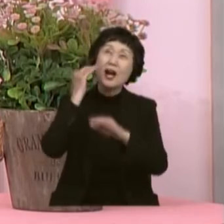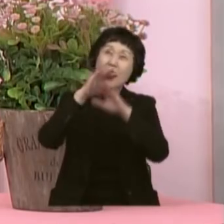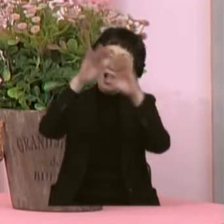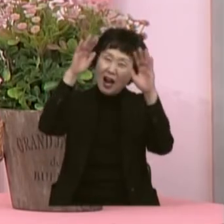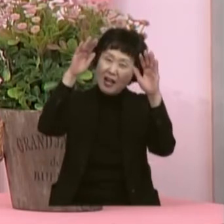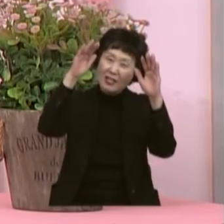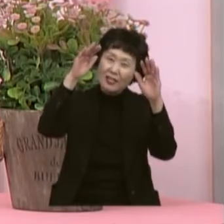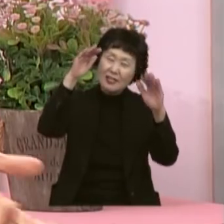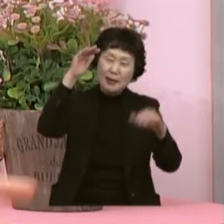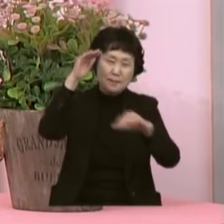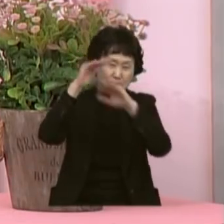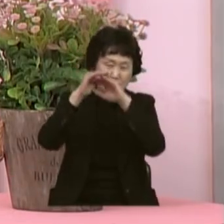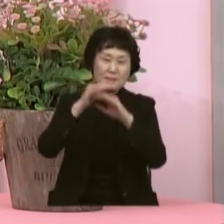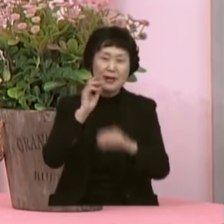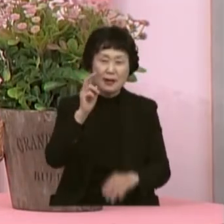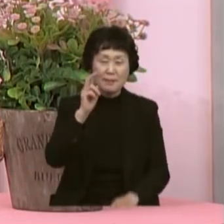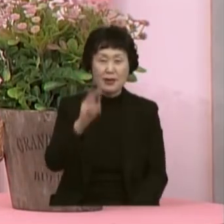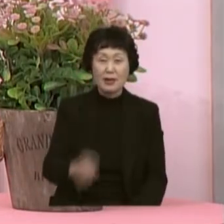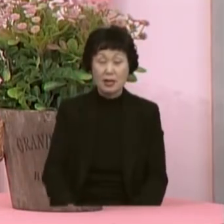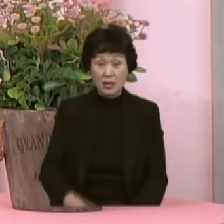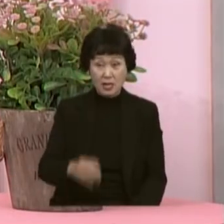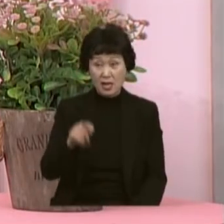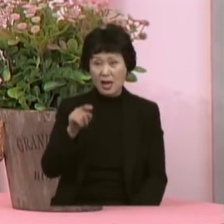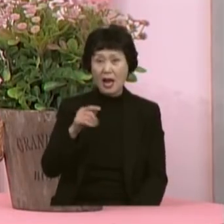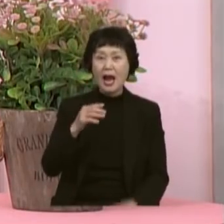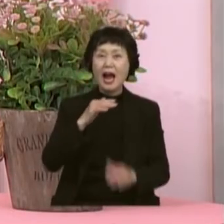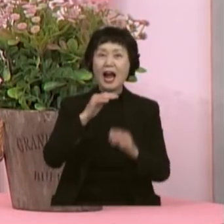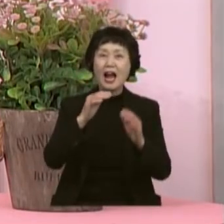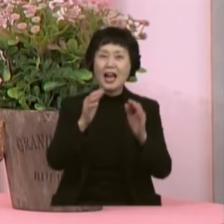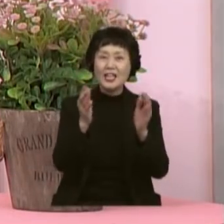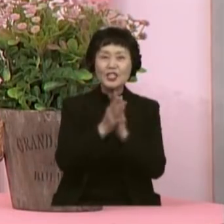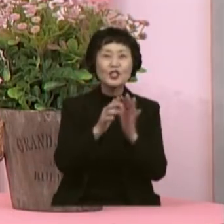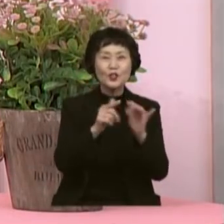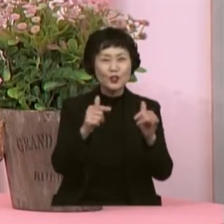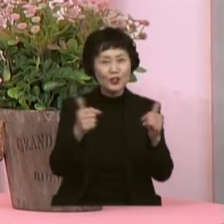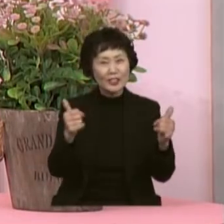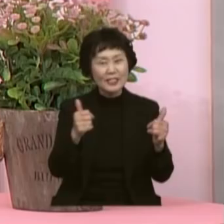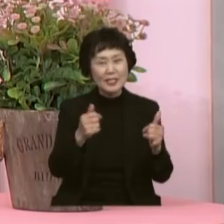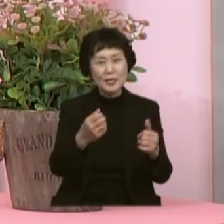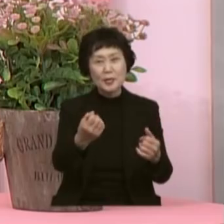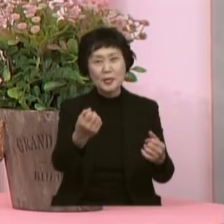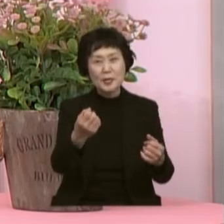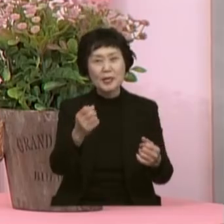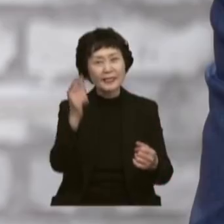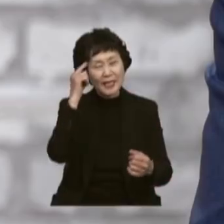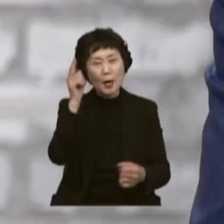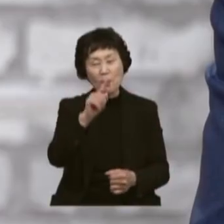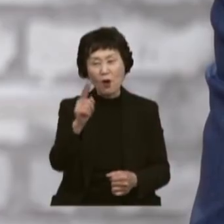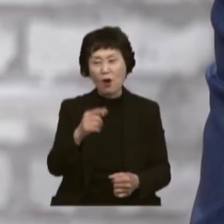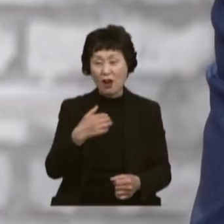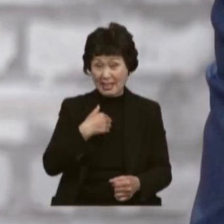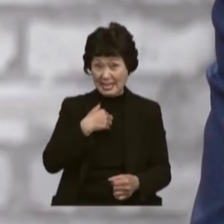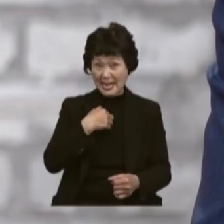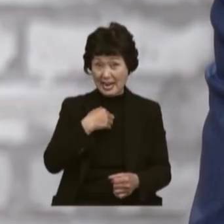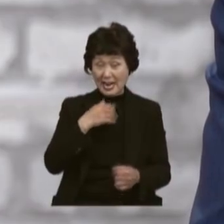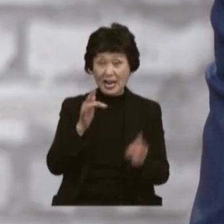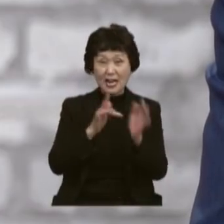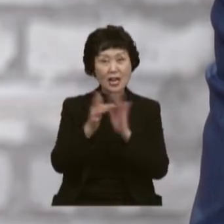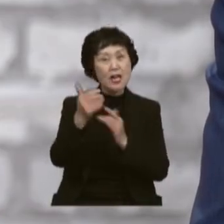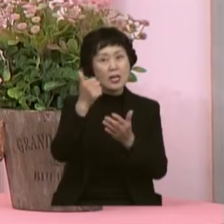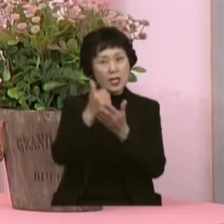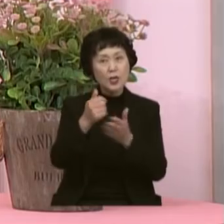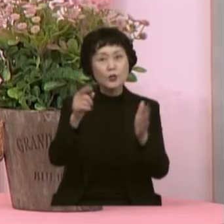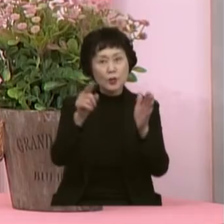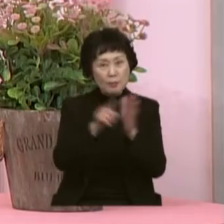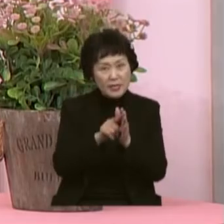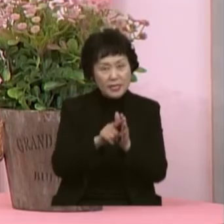괴물인데 애들은 그랬나 봐요. 제가 예수 믿으면. 참 하나님 앞에 쓰임 받을 텐데. 그렇지. 아, 근데 그래서. 저는 그냥